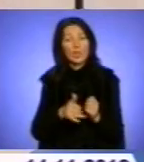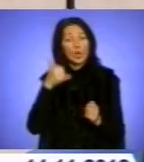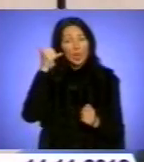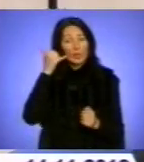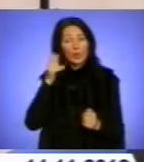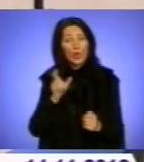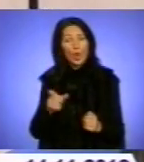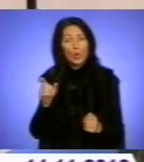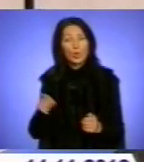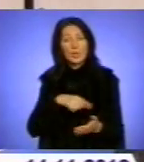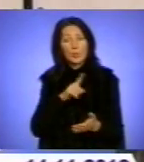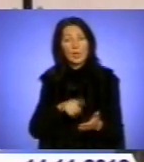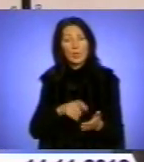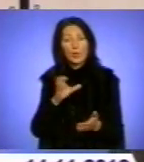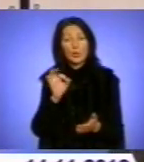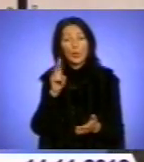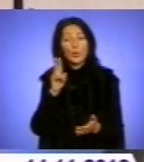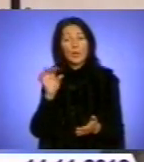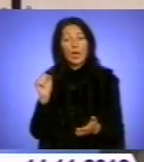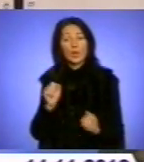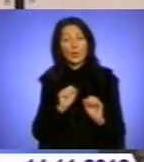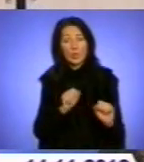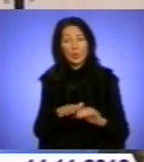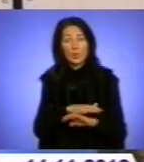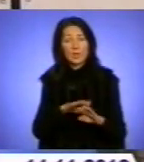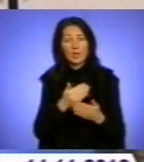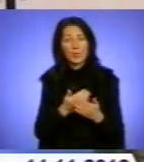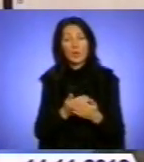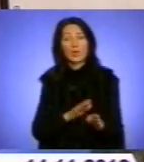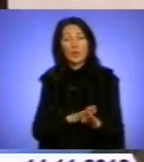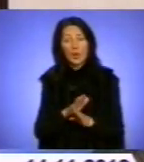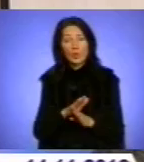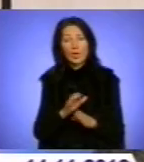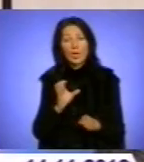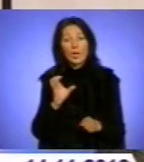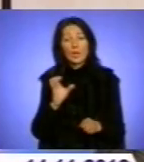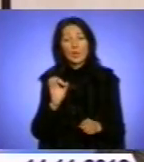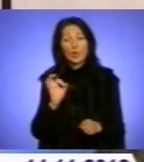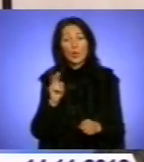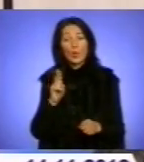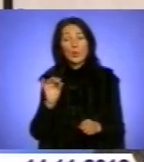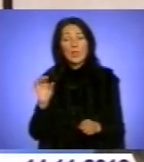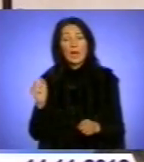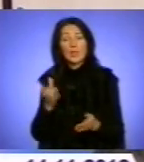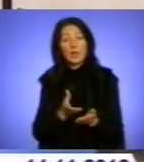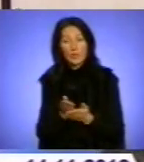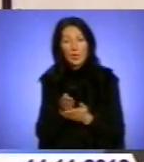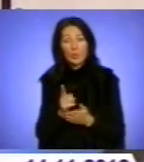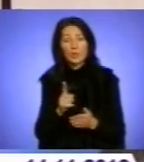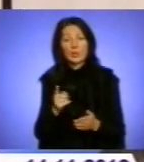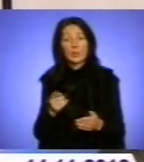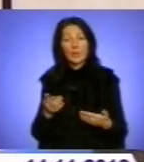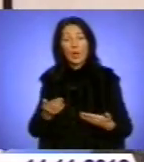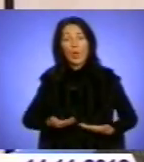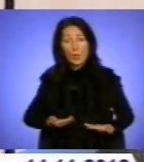проблемами з питань соціального захисту населення. Це, наприклад, отримання якихось соціальних виплат, також з питань комунального